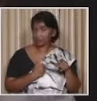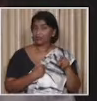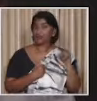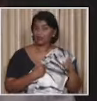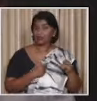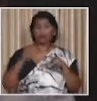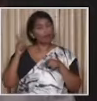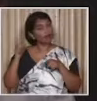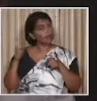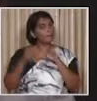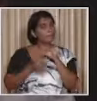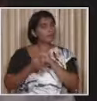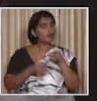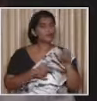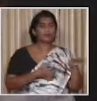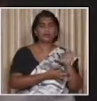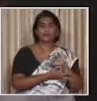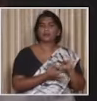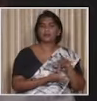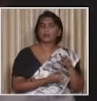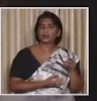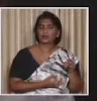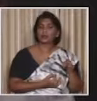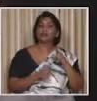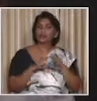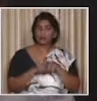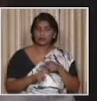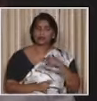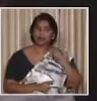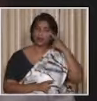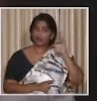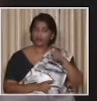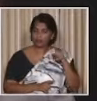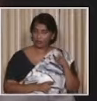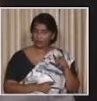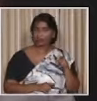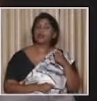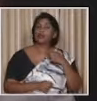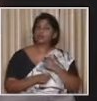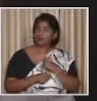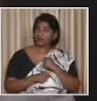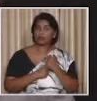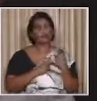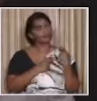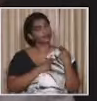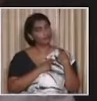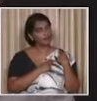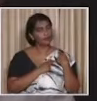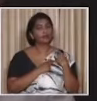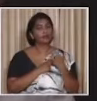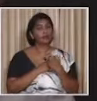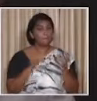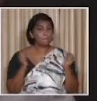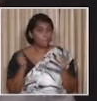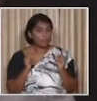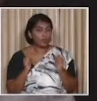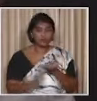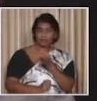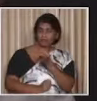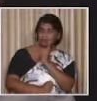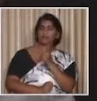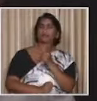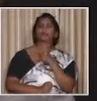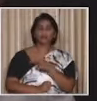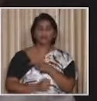අරකද ප්‍රජාතන්ත්‍රවාදී මේකද ප්‍රජාතන්ත්‍රවාදී? ඒ නිසා මම විශ්වාස කරනවා රජයේ යුතුකම තමයි බය කළා තර්ජනය